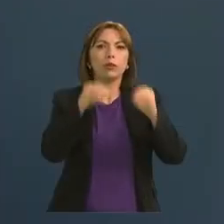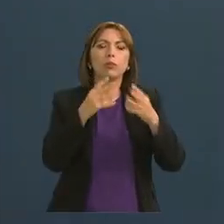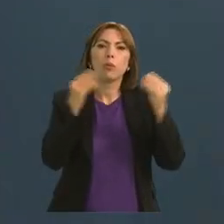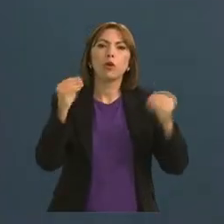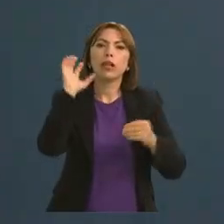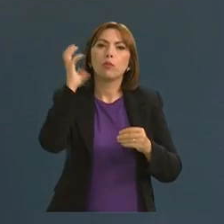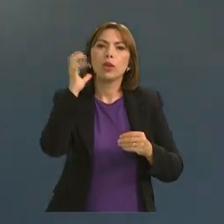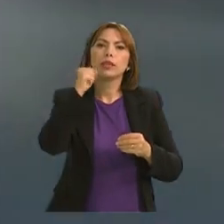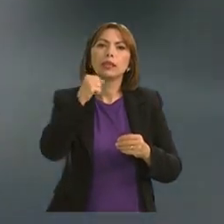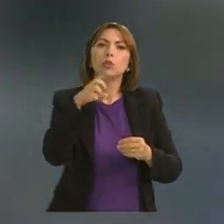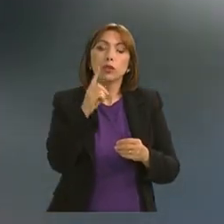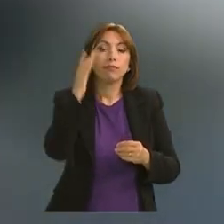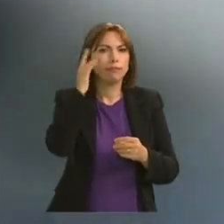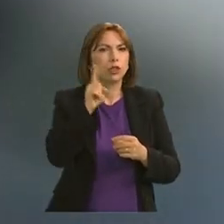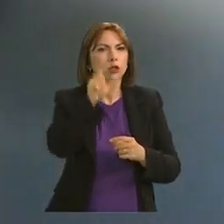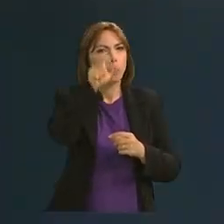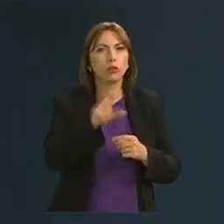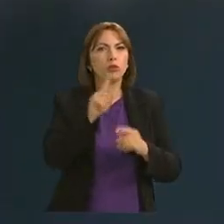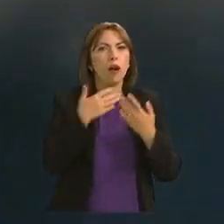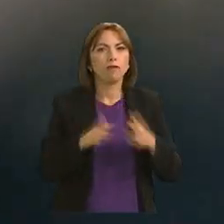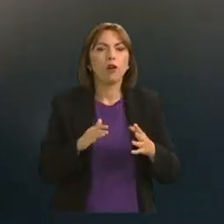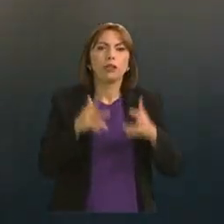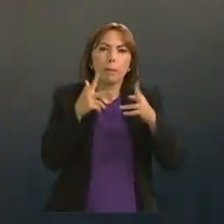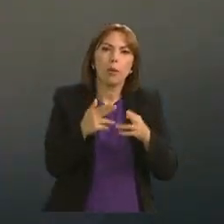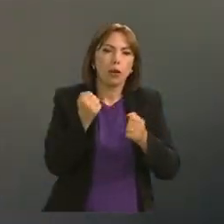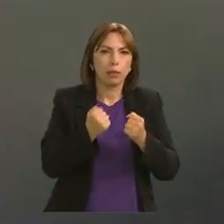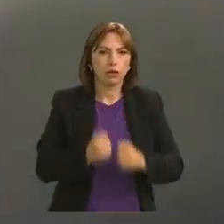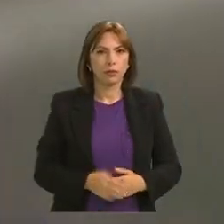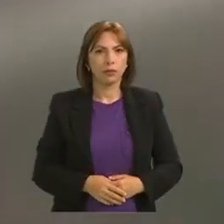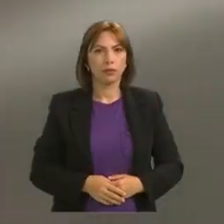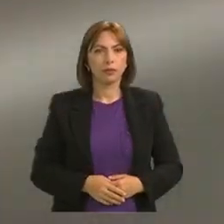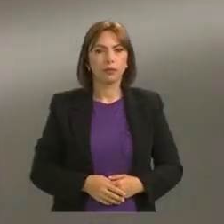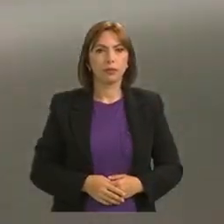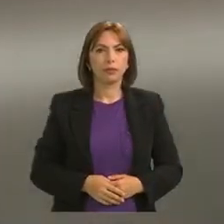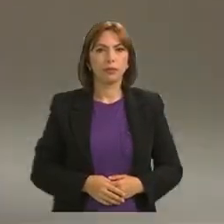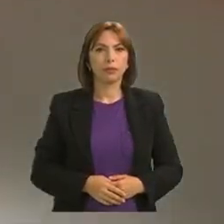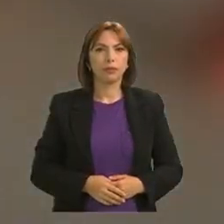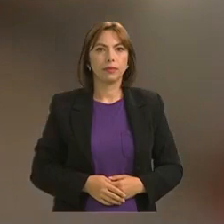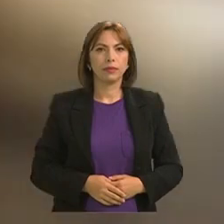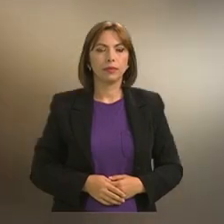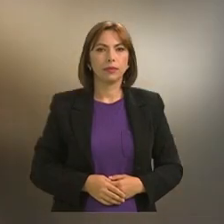multe ambulanțe smurt. Din fericire, nicio persoană nu a fost încarcerată.